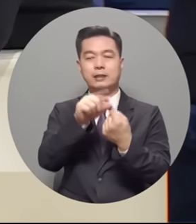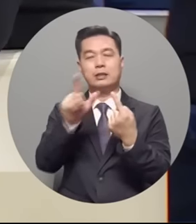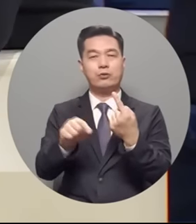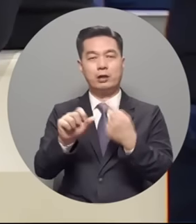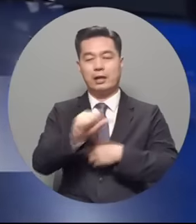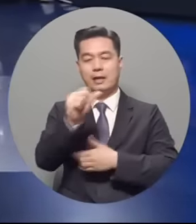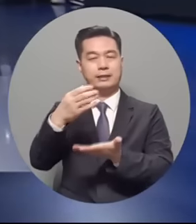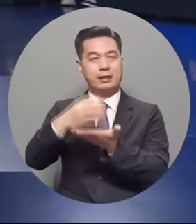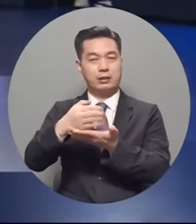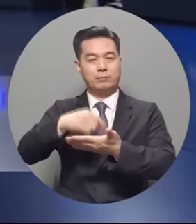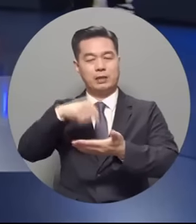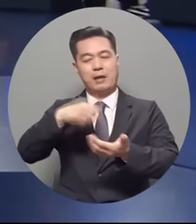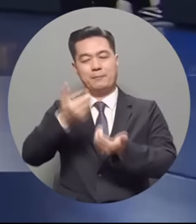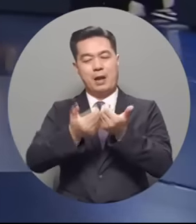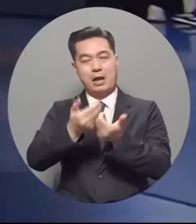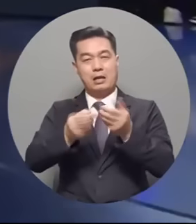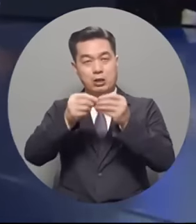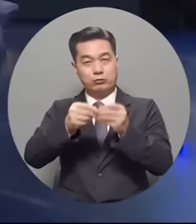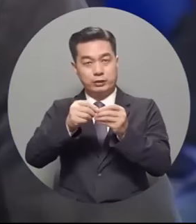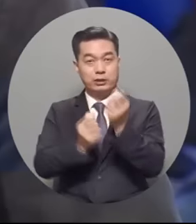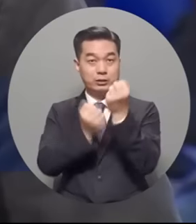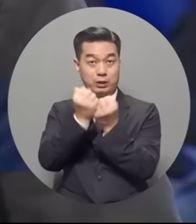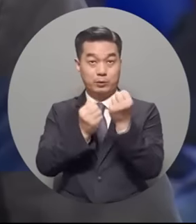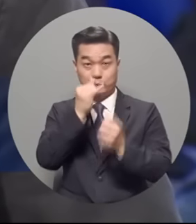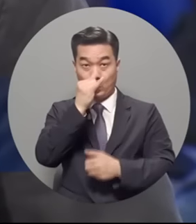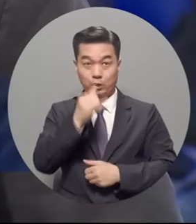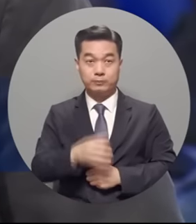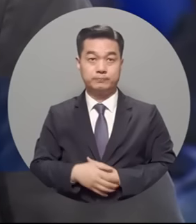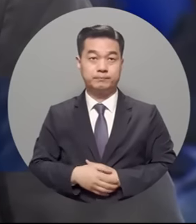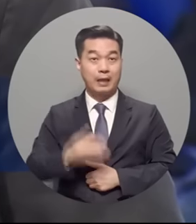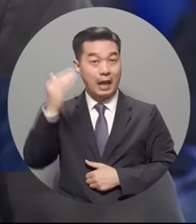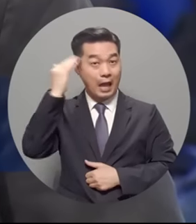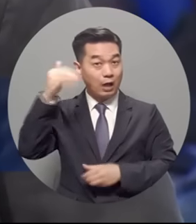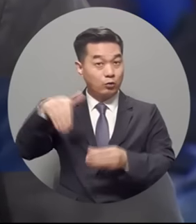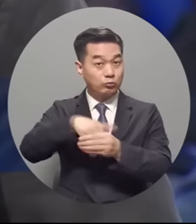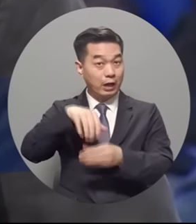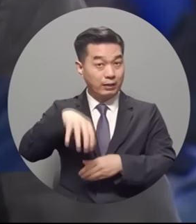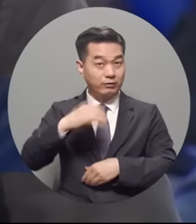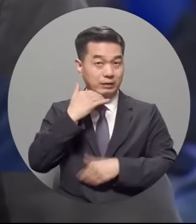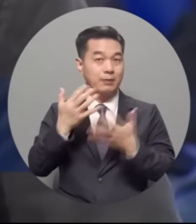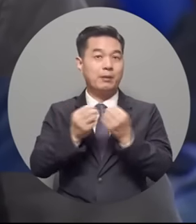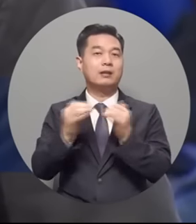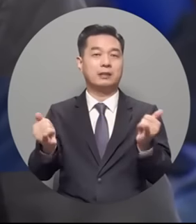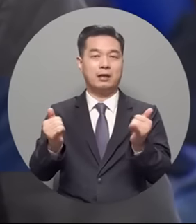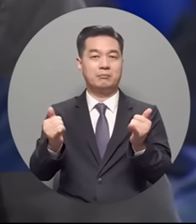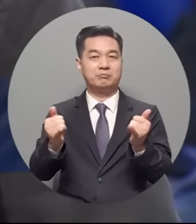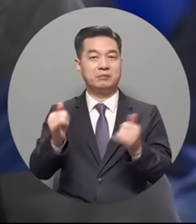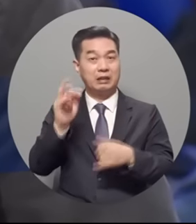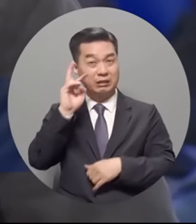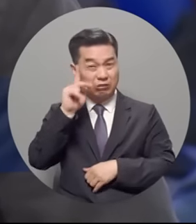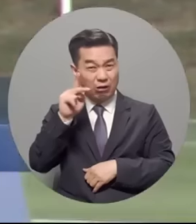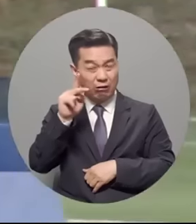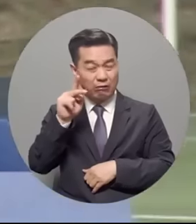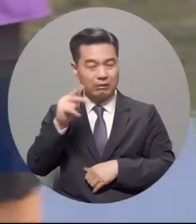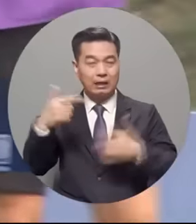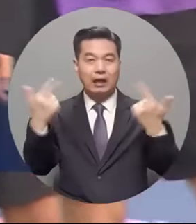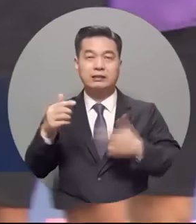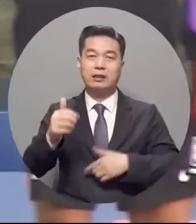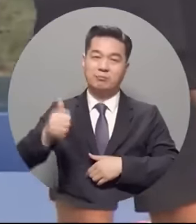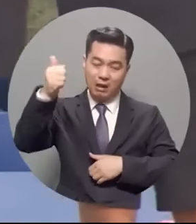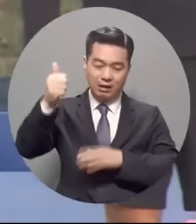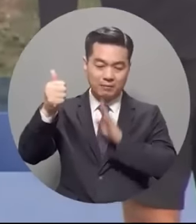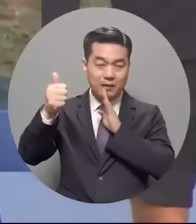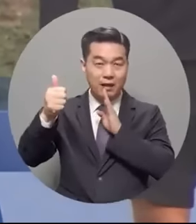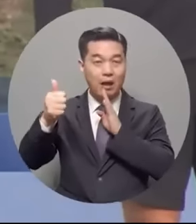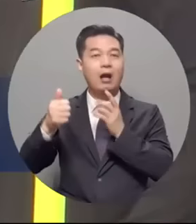내분 사태를 구체적으로 언급했습니다. 코리아는 ihre Kultur immer der ältere recht hat. Kangin Lee, der bei